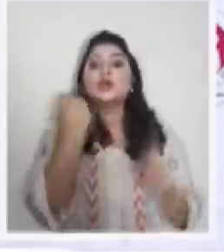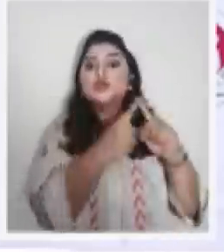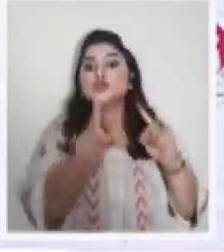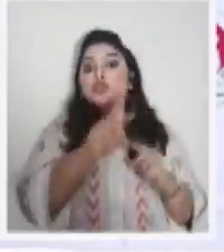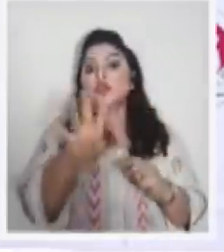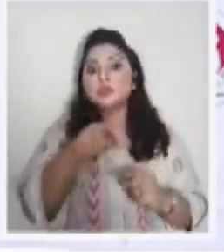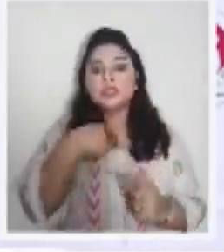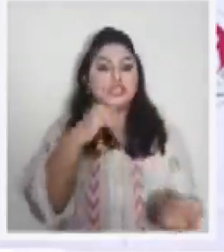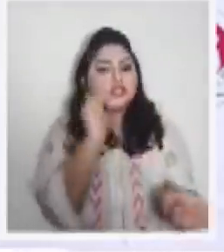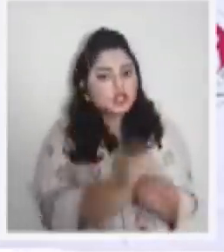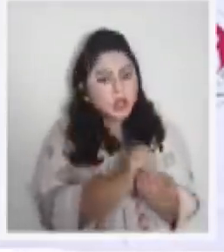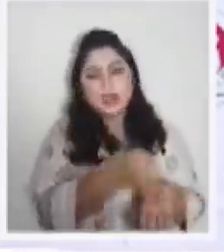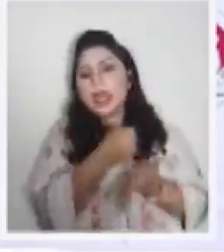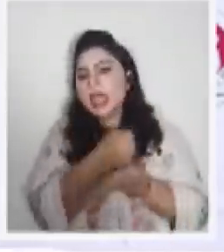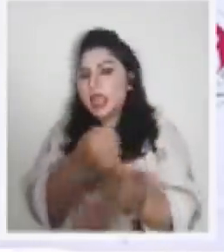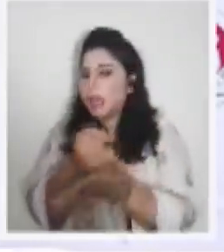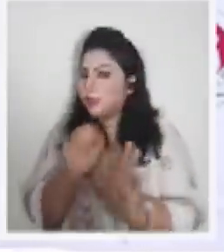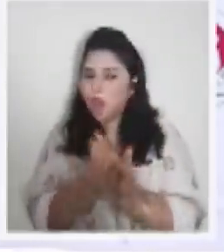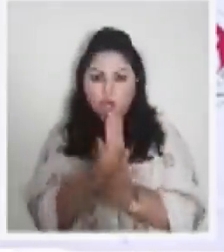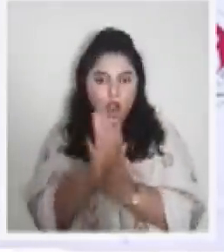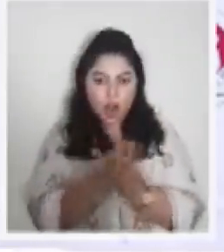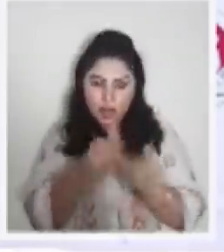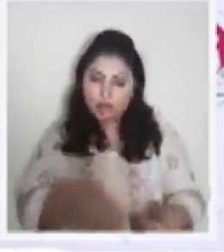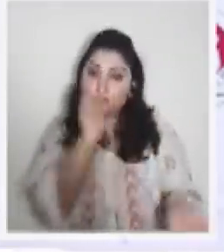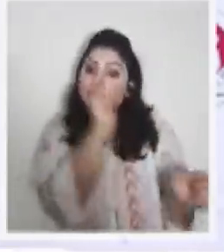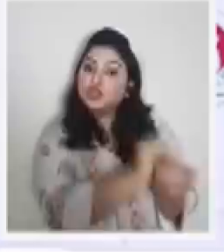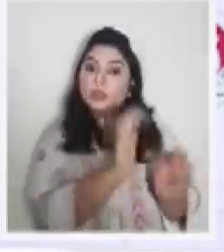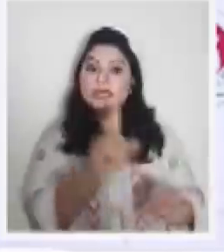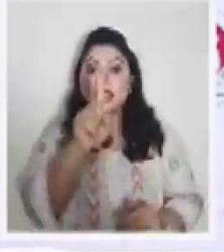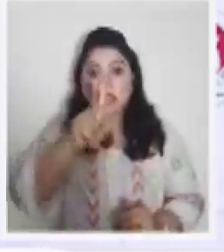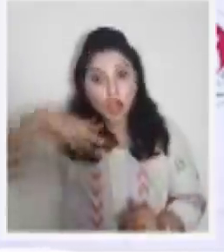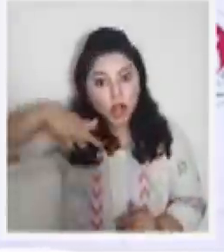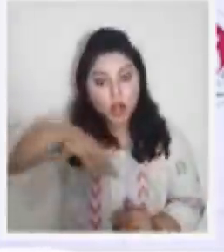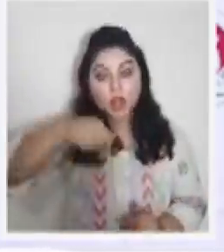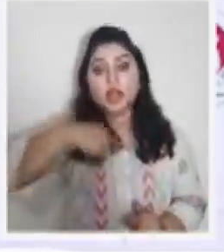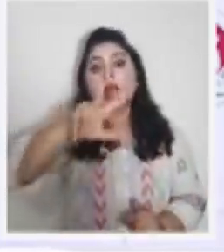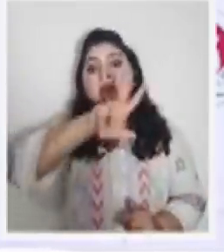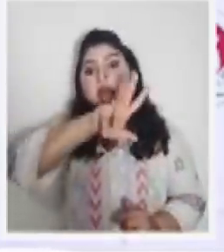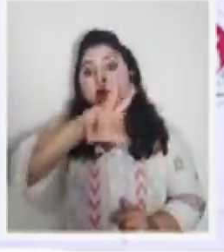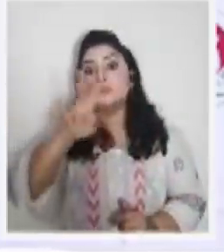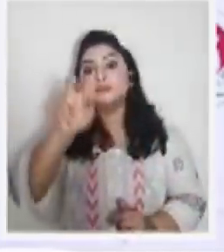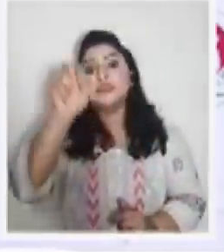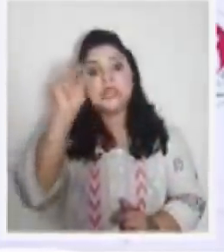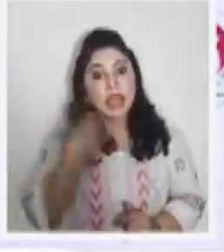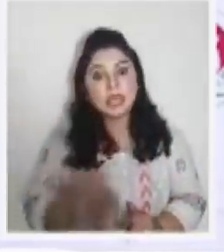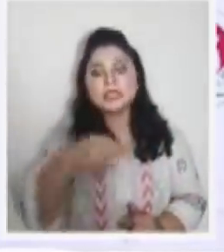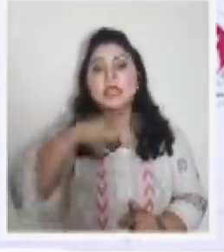ব্যক্তিগত সুরক্ষা সামগ্রী গত 24 ঘন্টায় কোনো সংগ্রহ বা বিতরণ হয়নি, তবে বর্তমানে মজুদ আছে